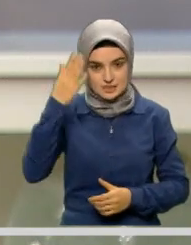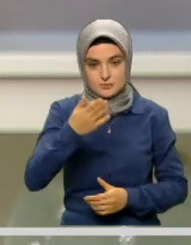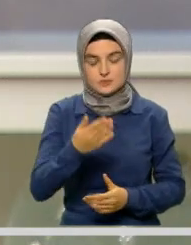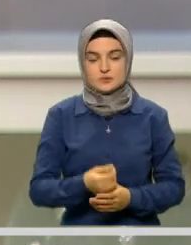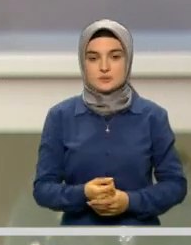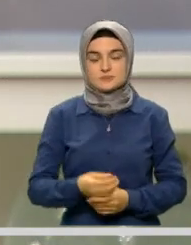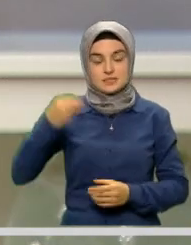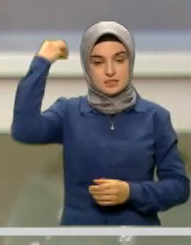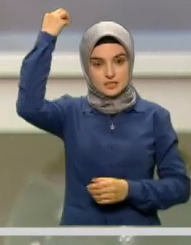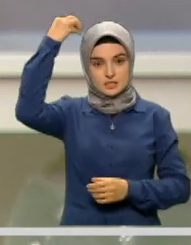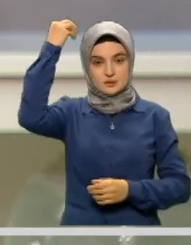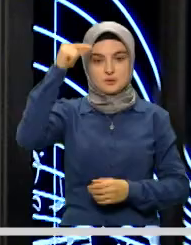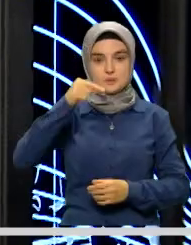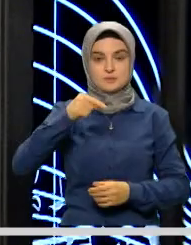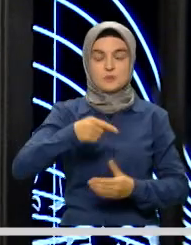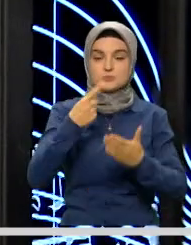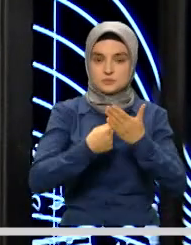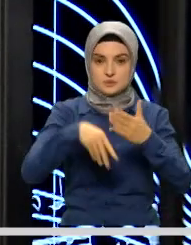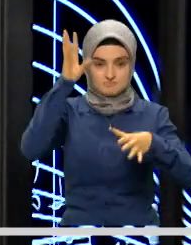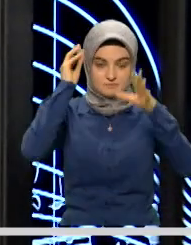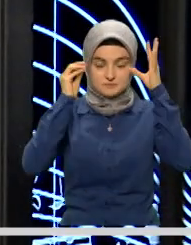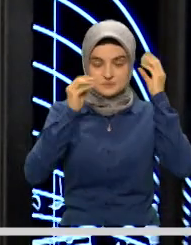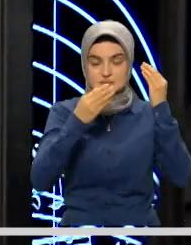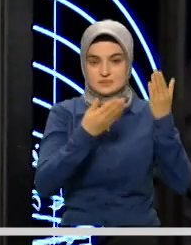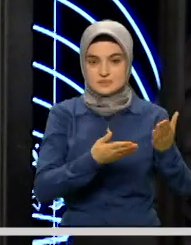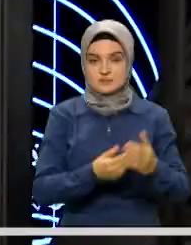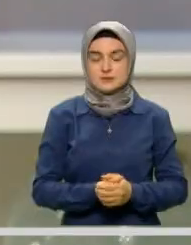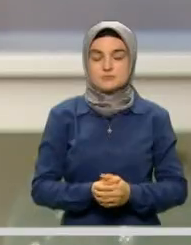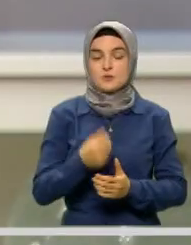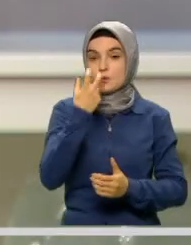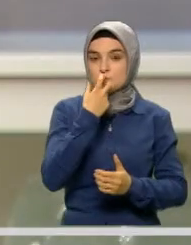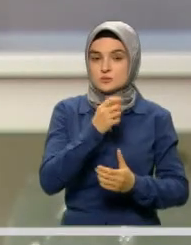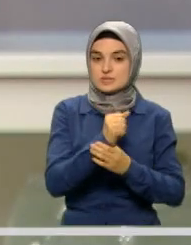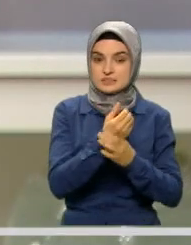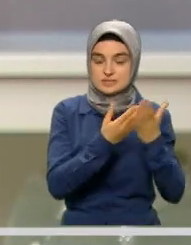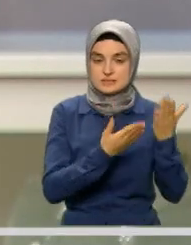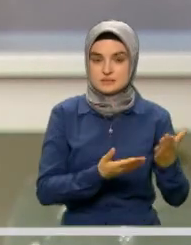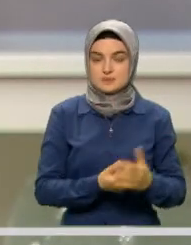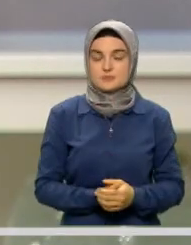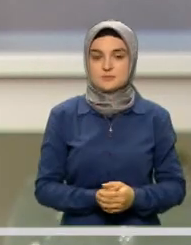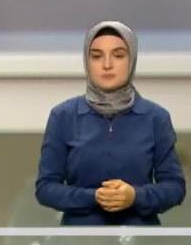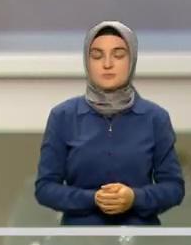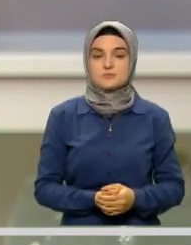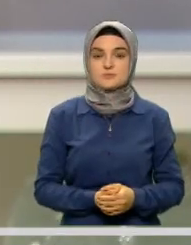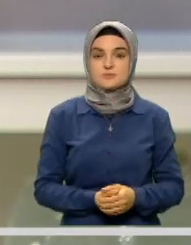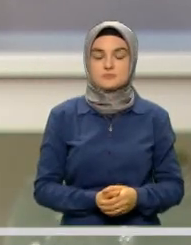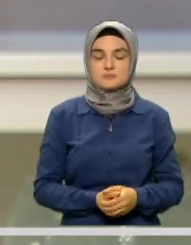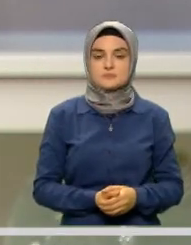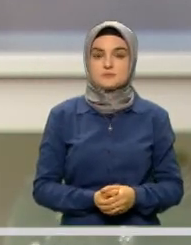imam, hafız, musiki, şinas. Evet. Değil mi? Aslında dini musikiyle de siz doğal olarak ilgileniyorsunuz.